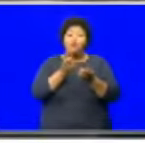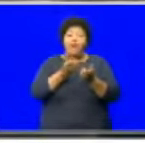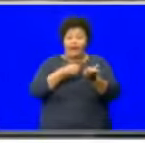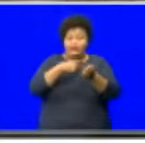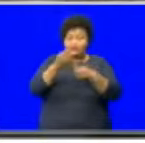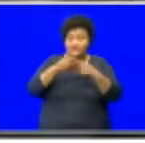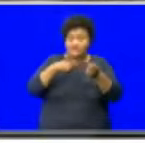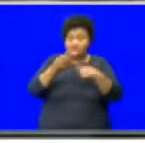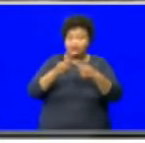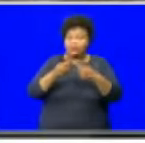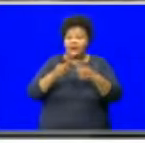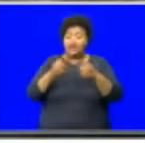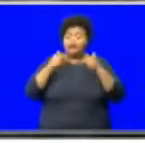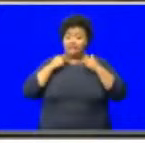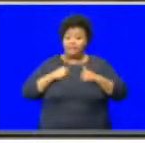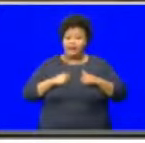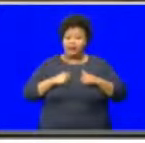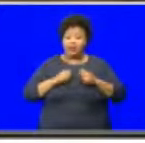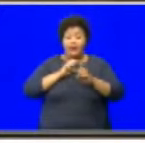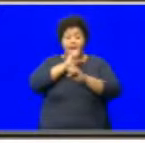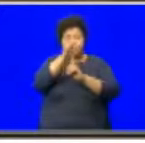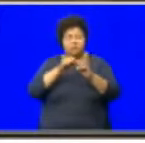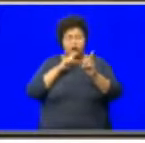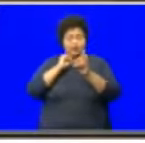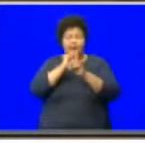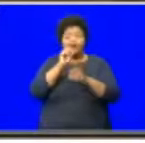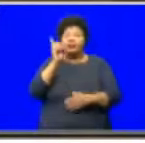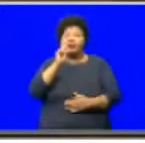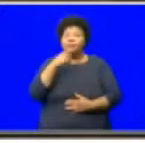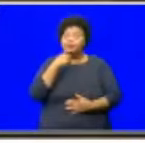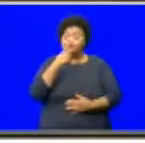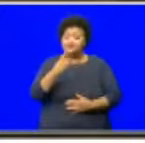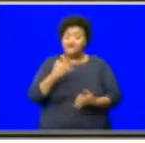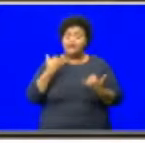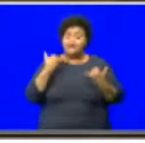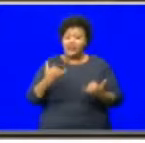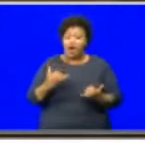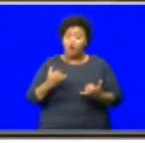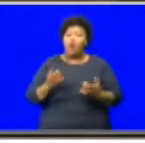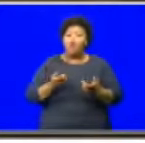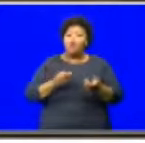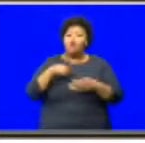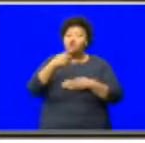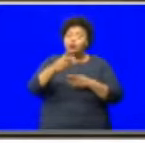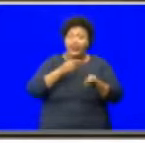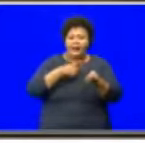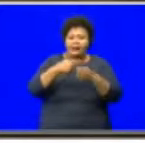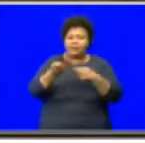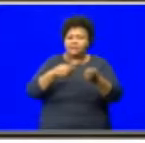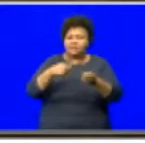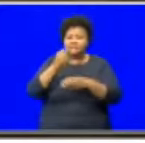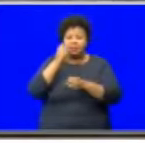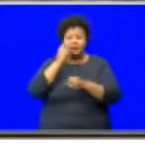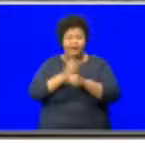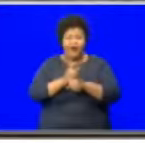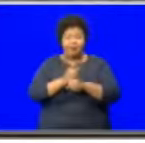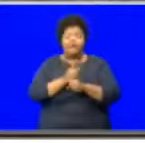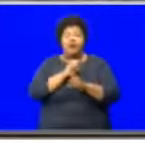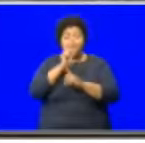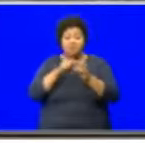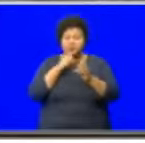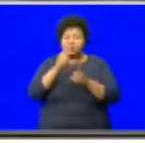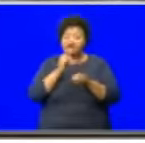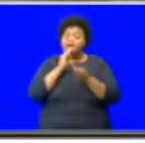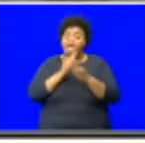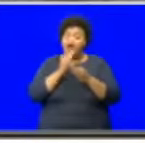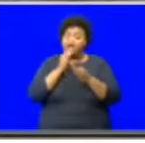timahla. NoNhlanhla Dlamini uthi akasakhona ukuchubeka nekuthengisa. Uthi uyise walabantwana uyetama kubondla kepha